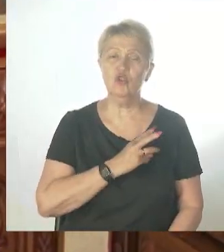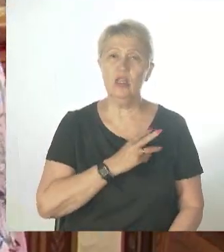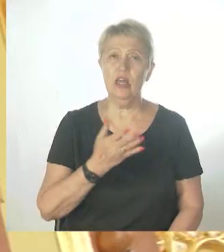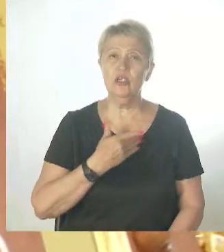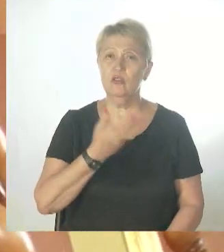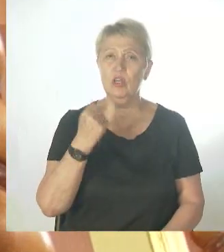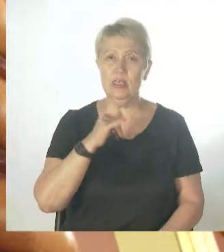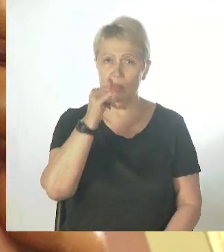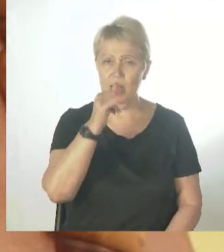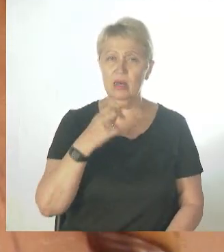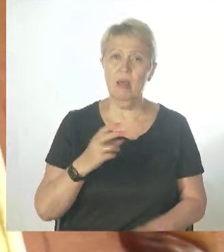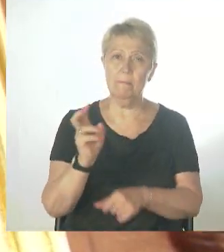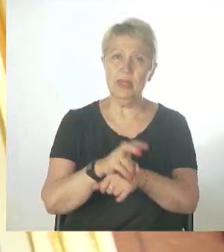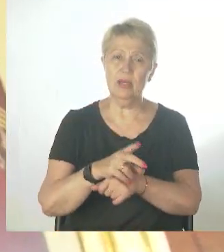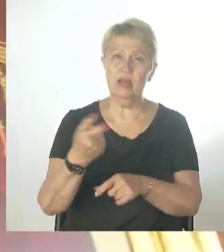Спасо-Преображенский собор.